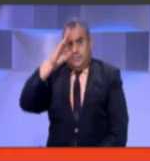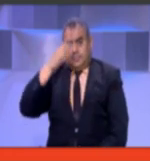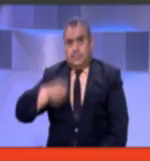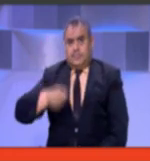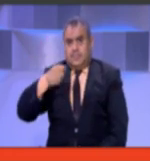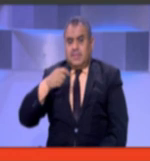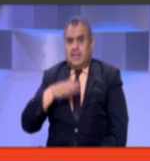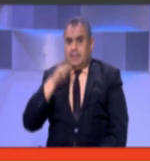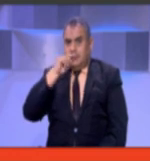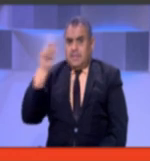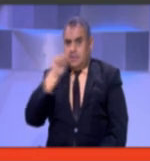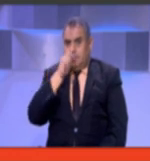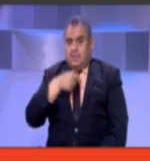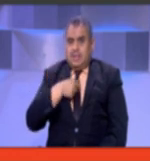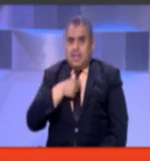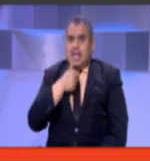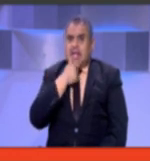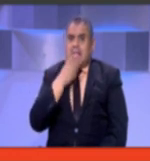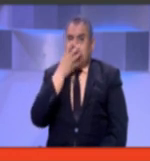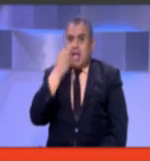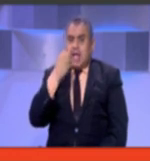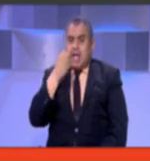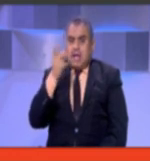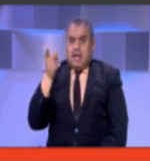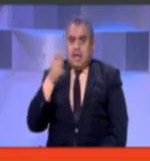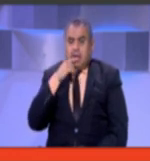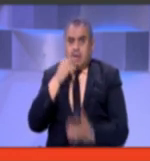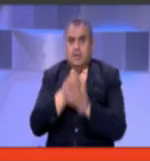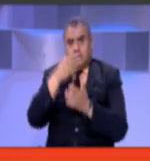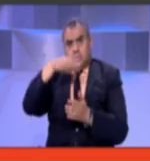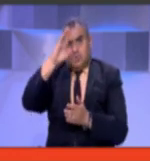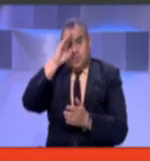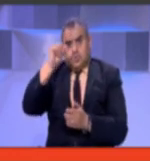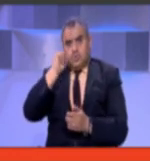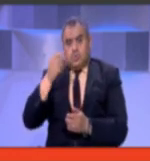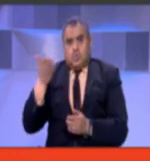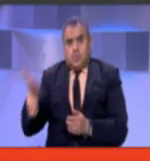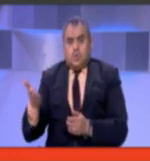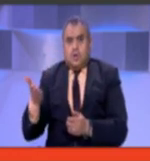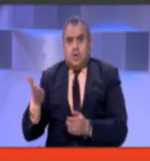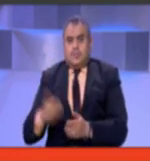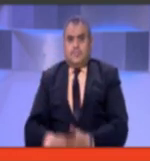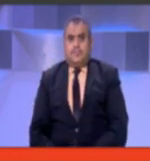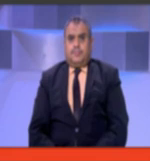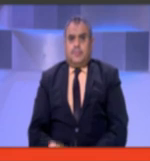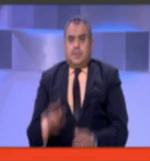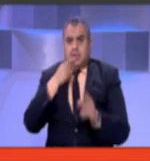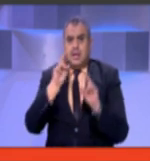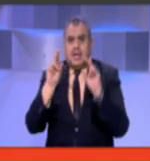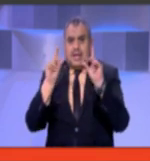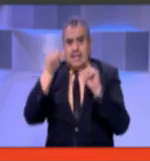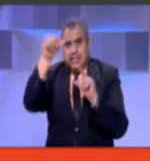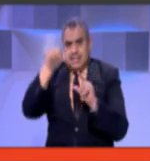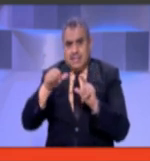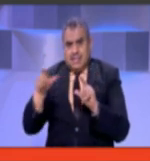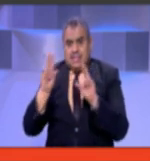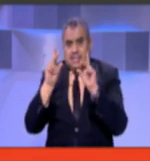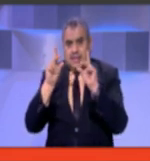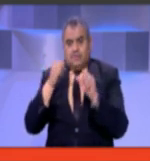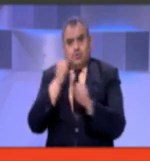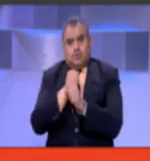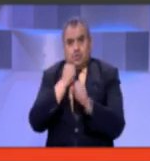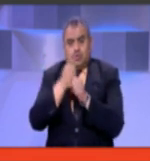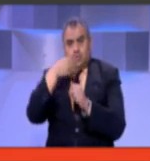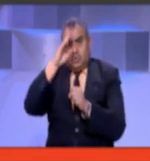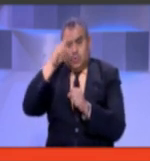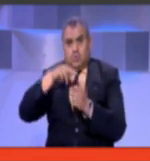هيا. طبعا أنا بشكر حضرتك وبشكر القناة على مجهوداتها في